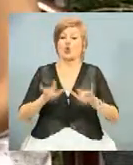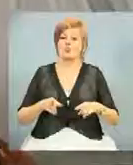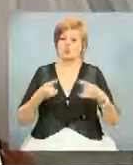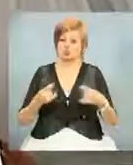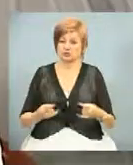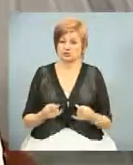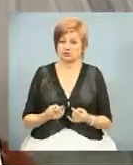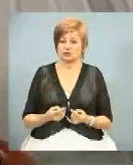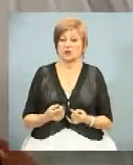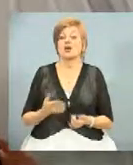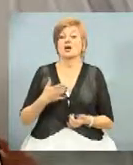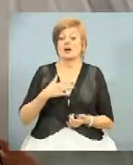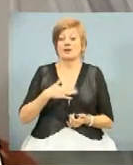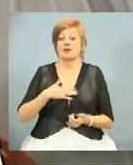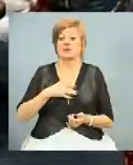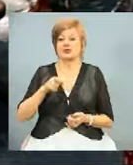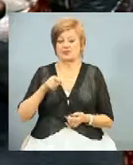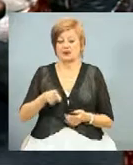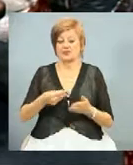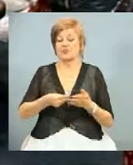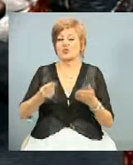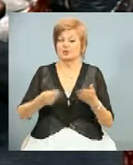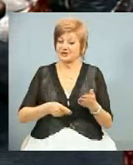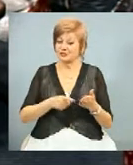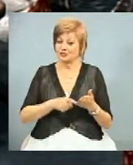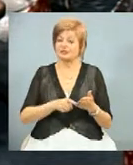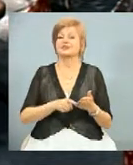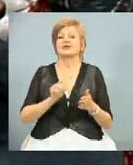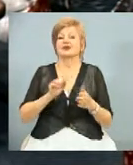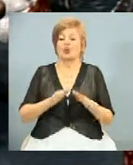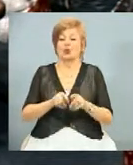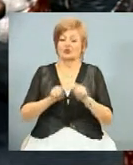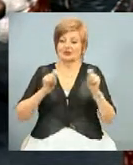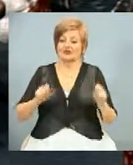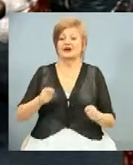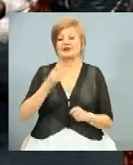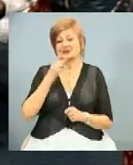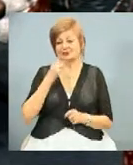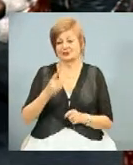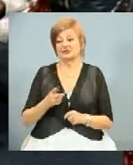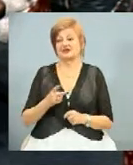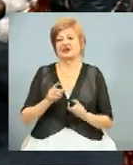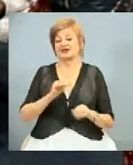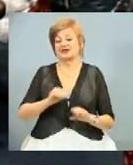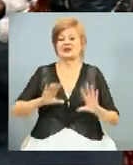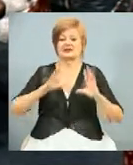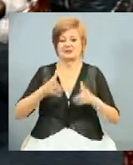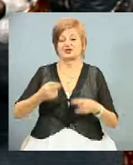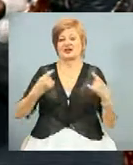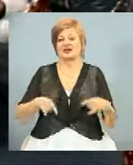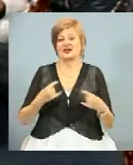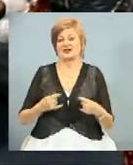також. І ми там є. Підписуйтесь на наші канали на YouTube та Facebook. Дитячий світ суспільного